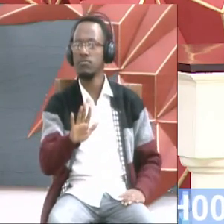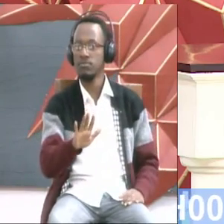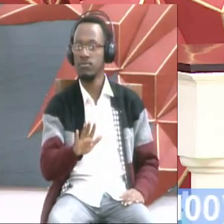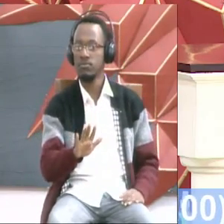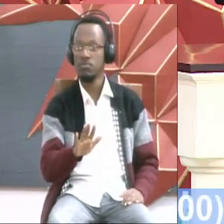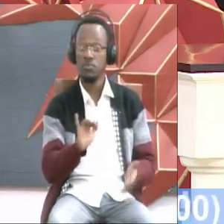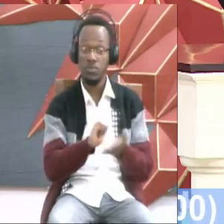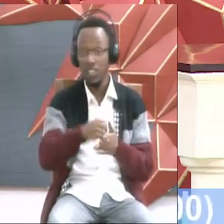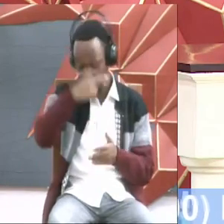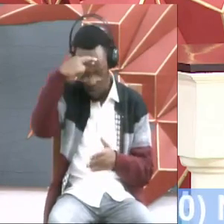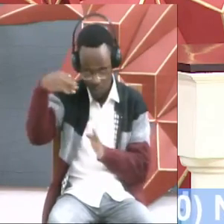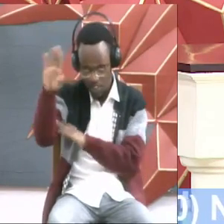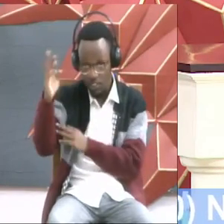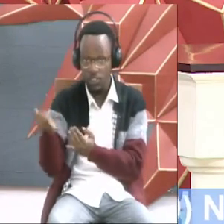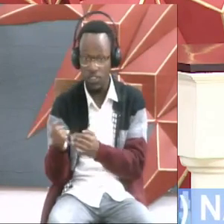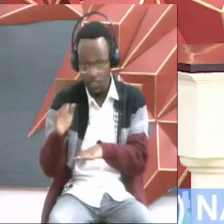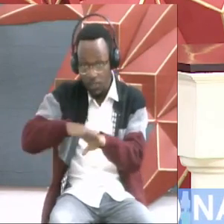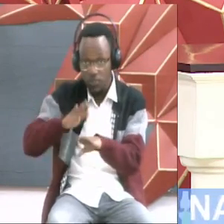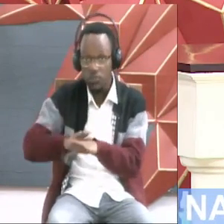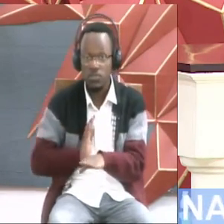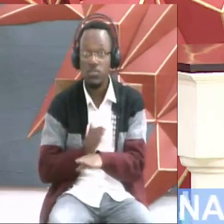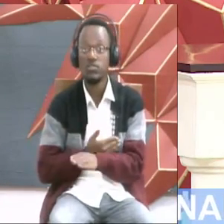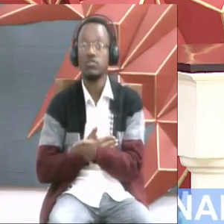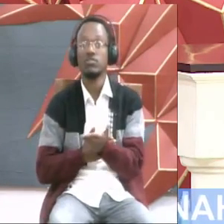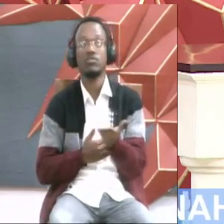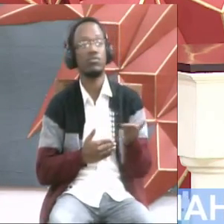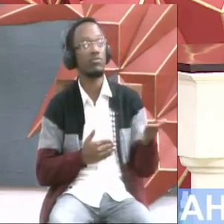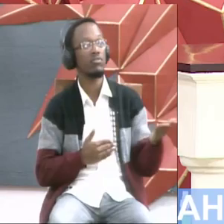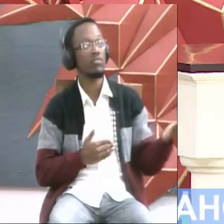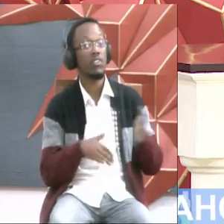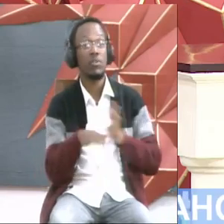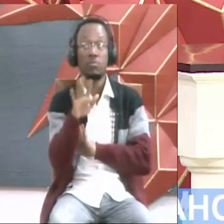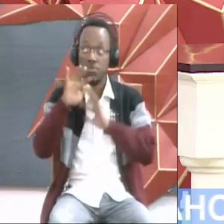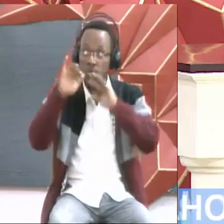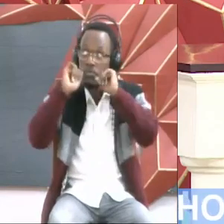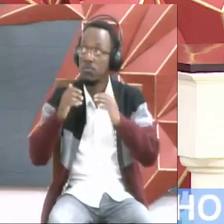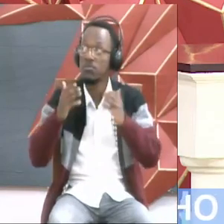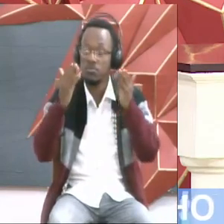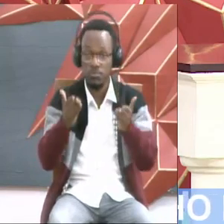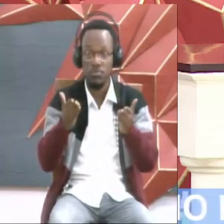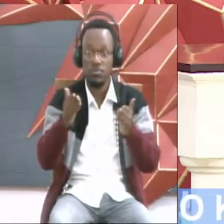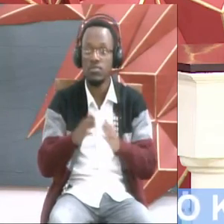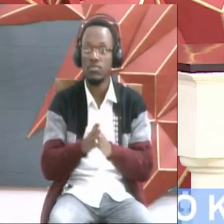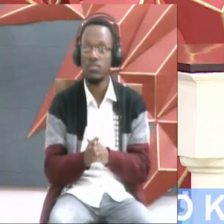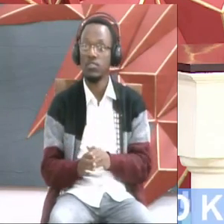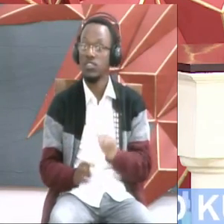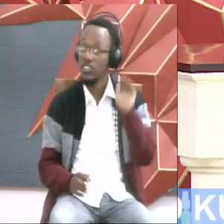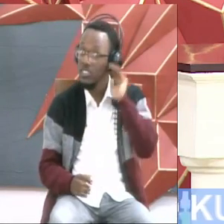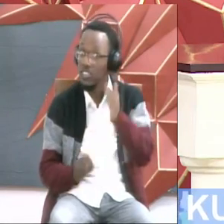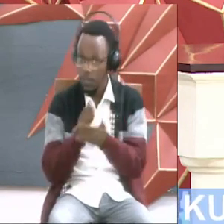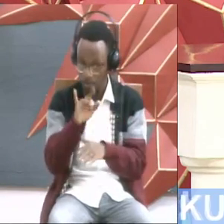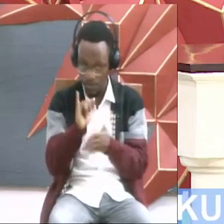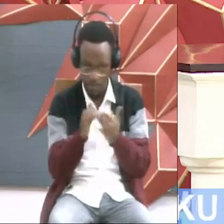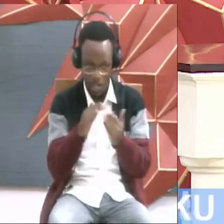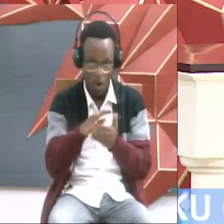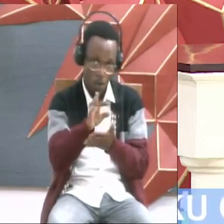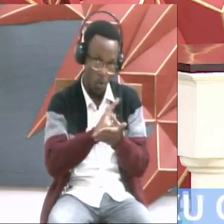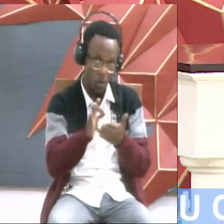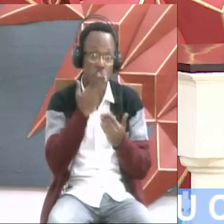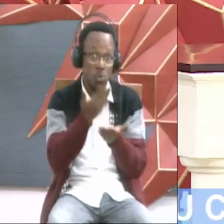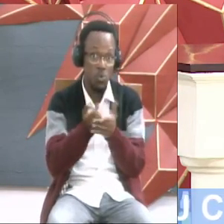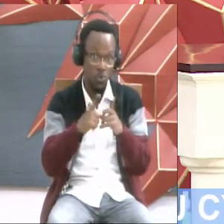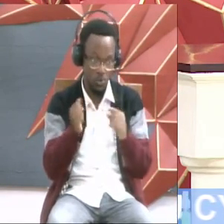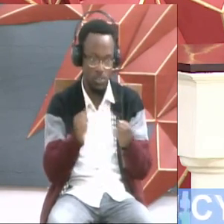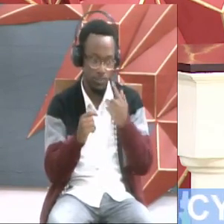Imana yaduhamagariye c'est cela c'est pour cela que Dieu nous a appelé que Dieu vous bénisse umva bien aimé handitse aya majambo meza